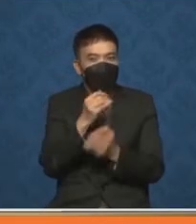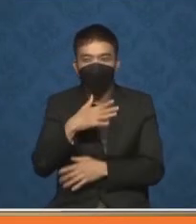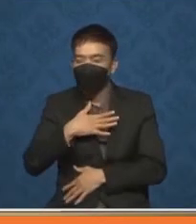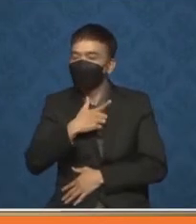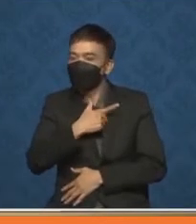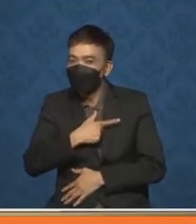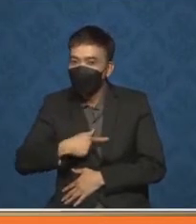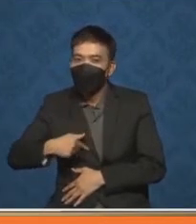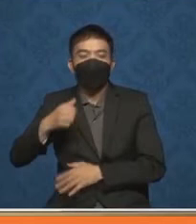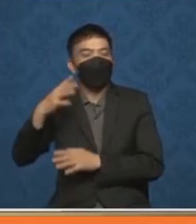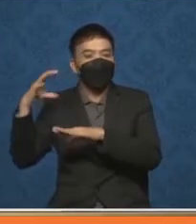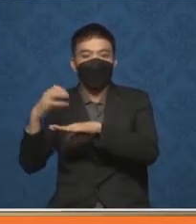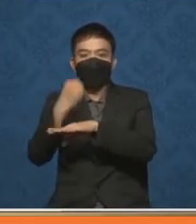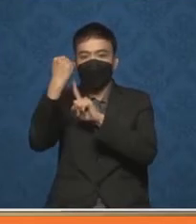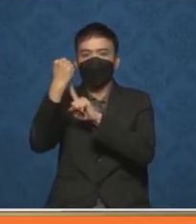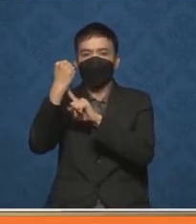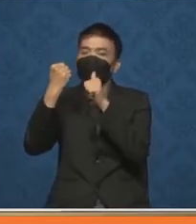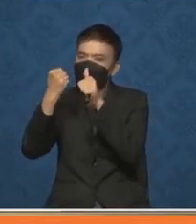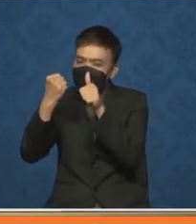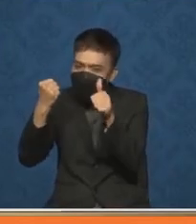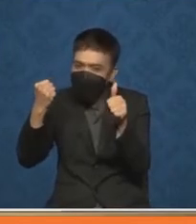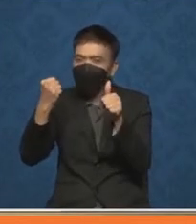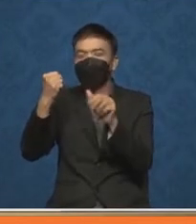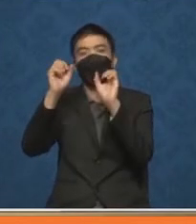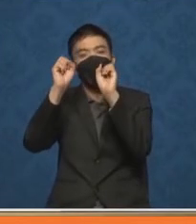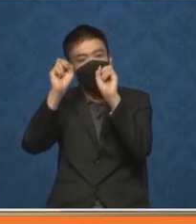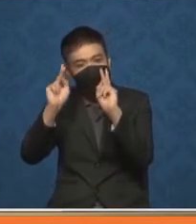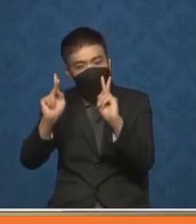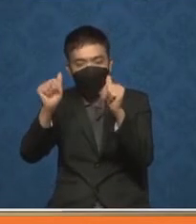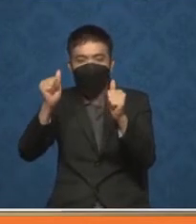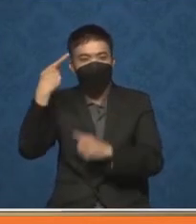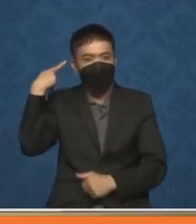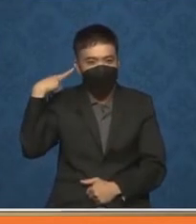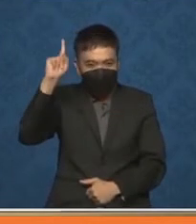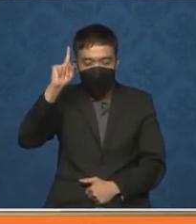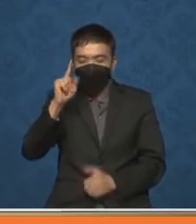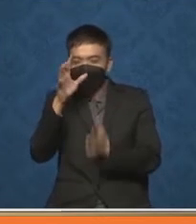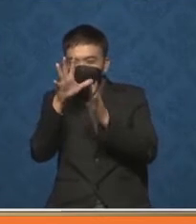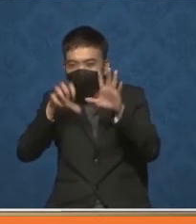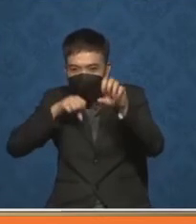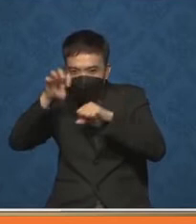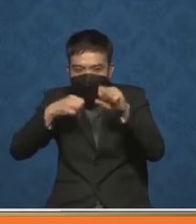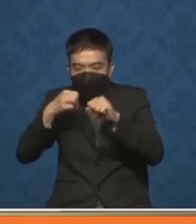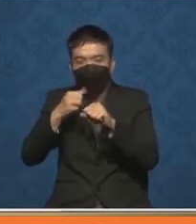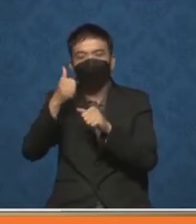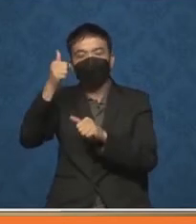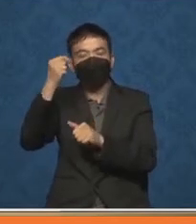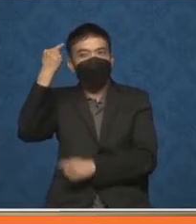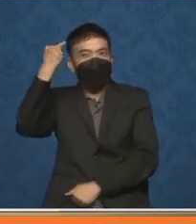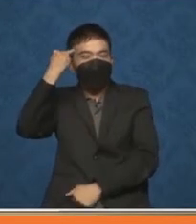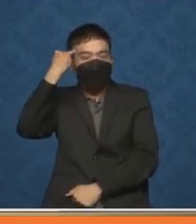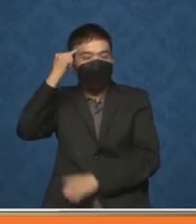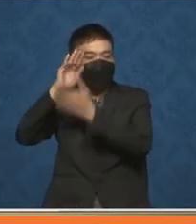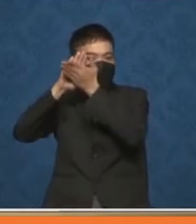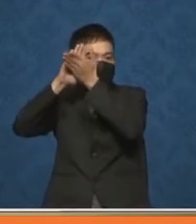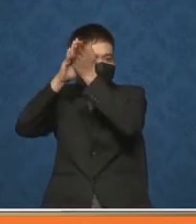าจมันหอมหวนอำนาจมันเกี่ยวดองถึงผลประโยชน์ก็เลยตัดแต่ง